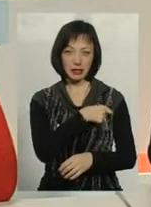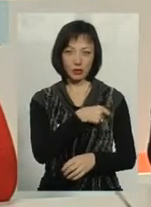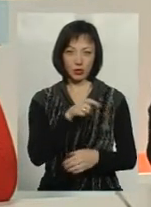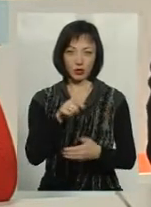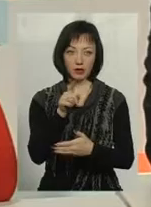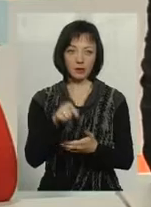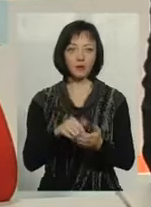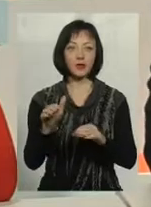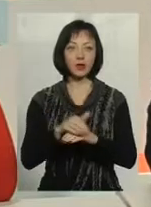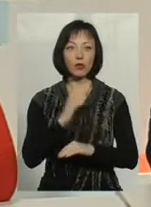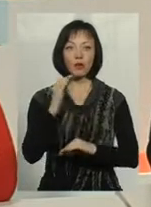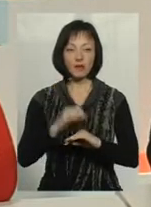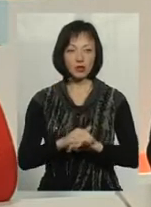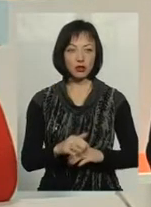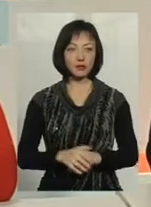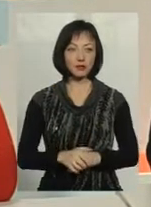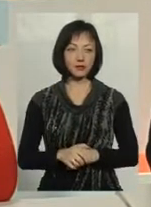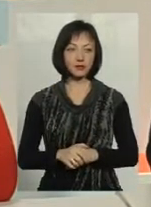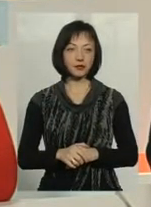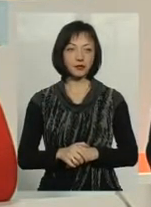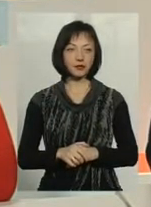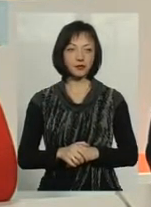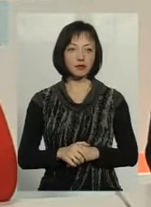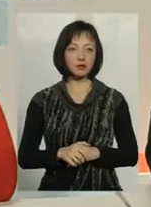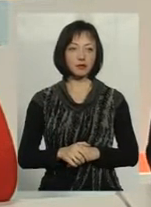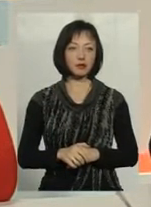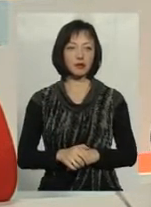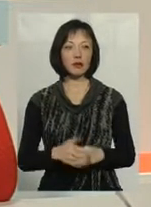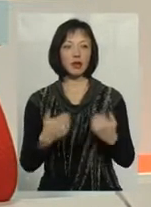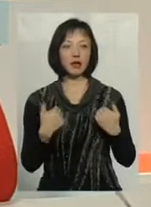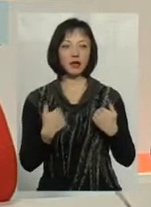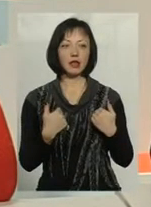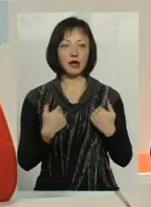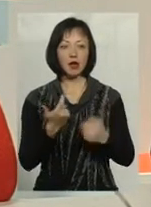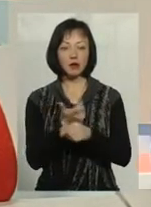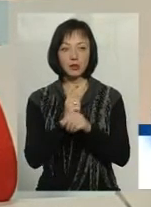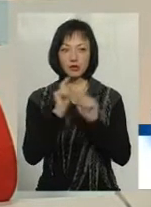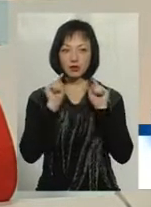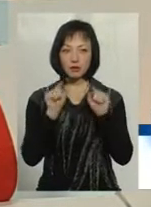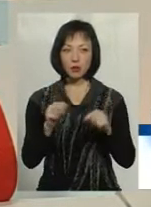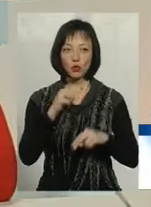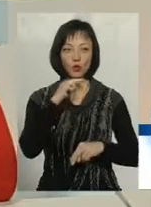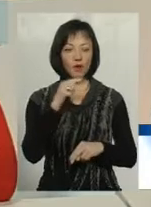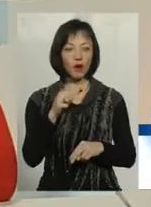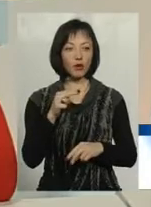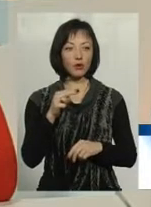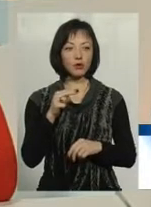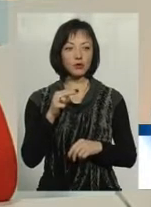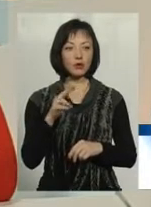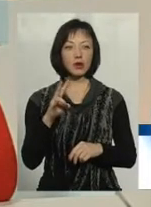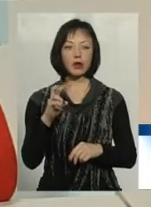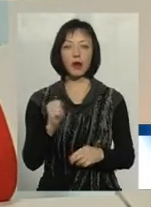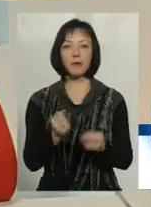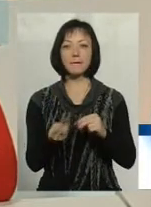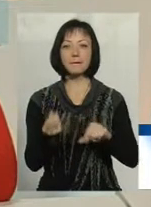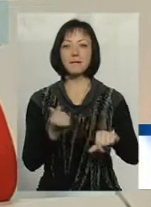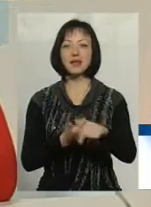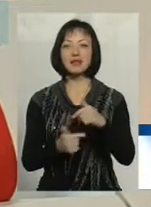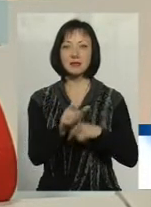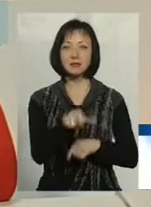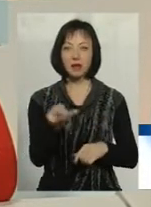запланована на 23 грудня. Нагадаю глядачам, що в